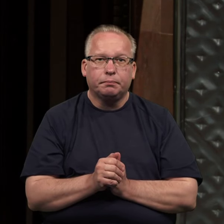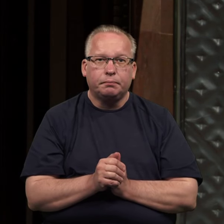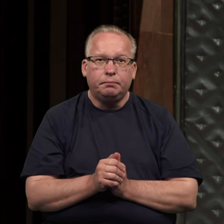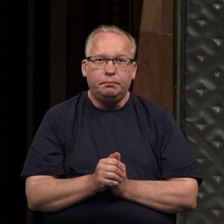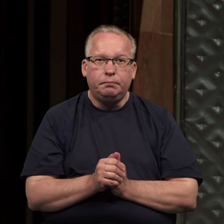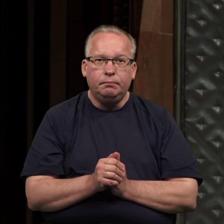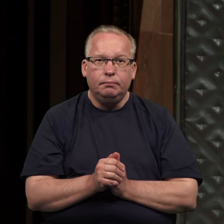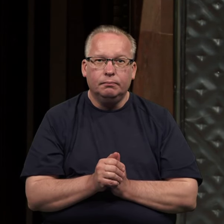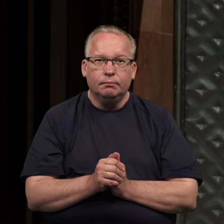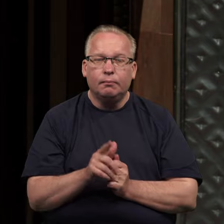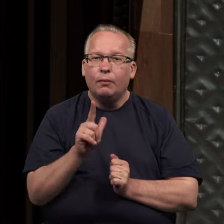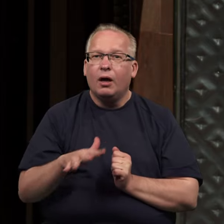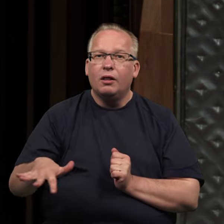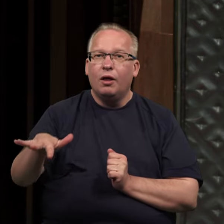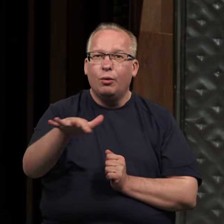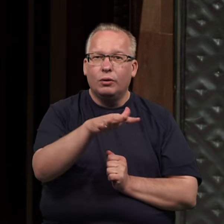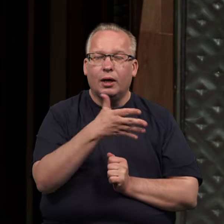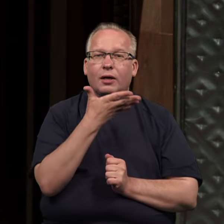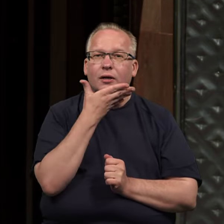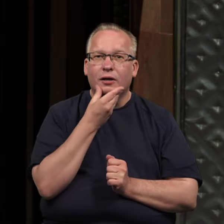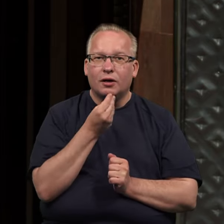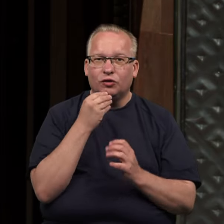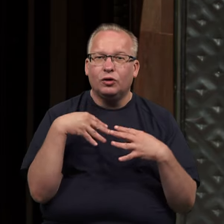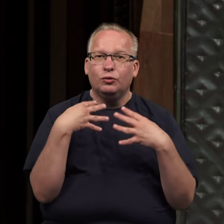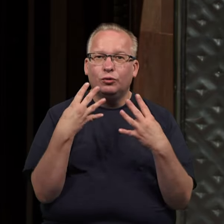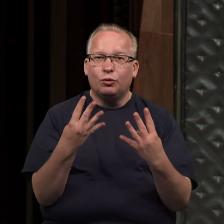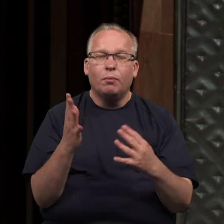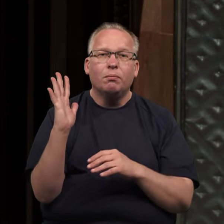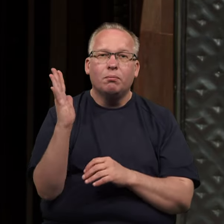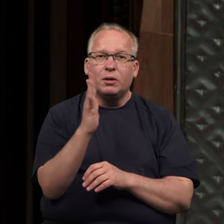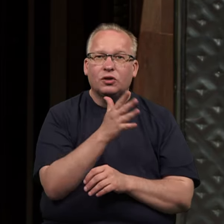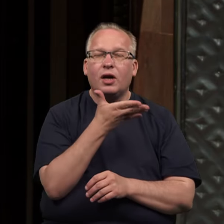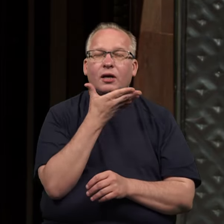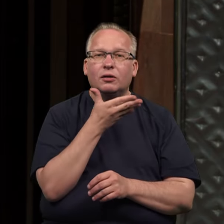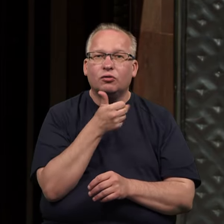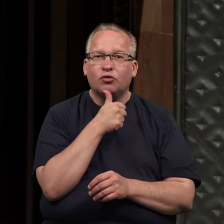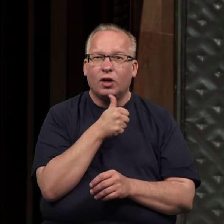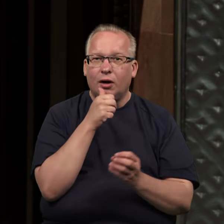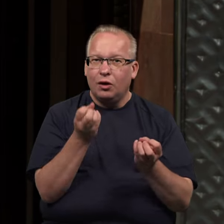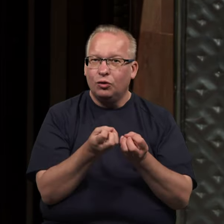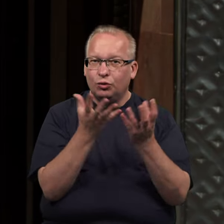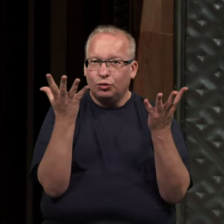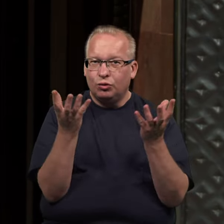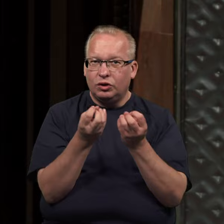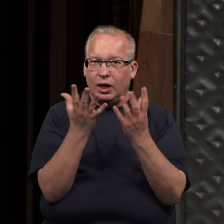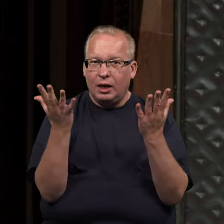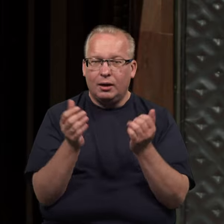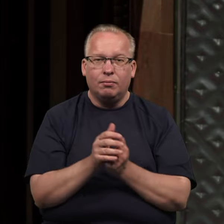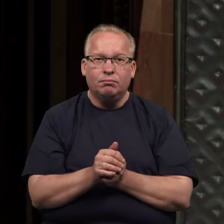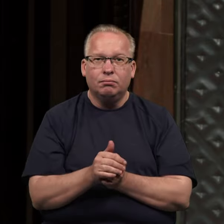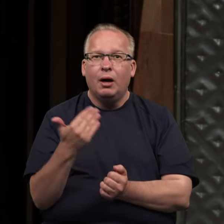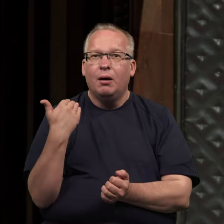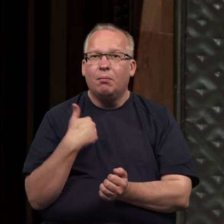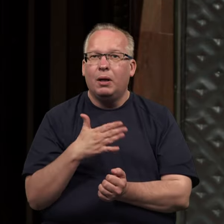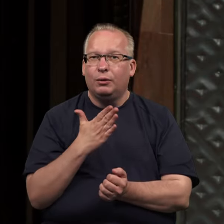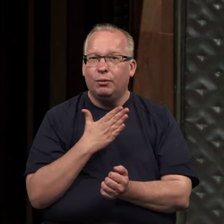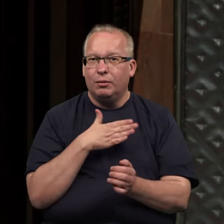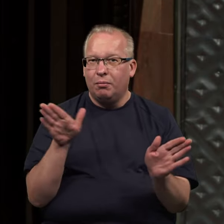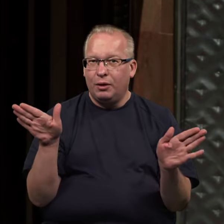Laukai gražiai sugulė, miškai žaliai sužėlė, baltoji mano